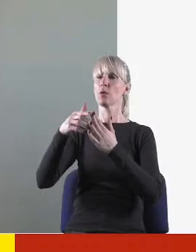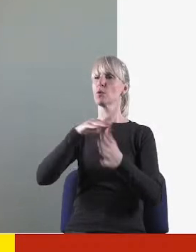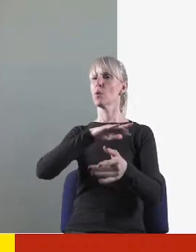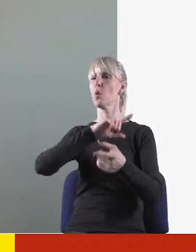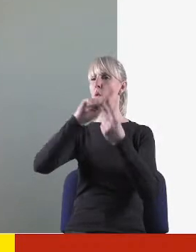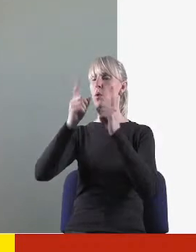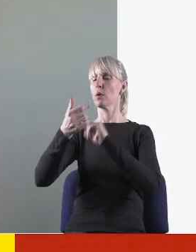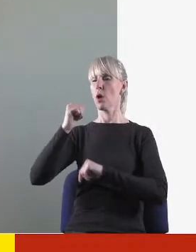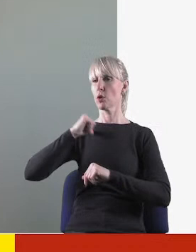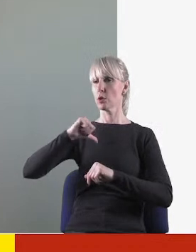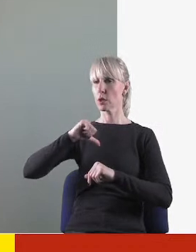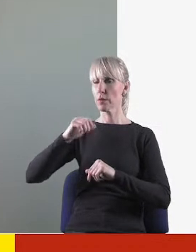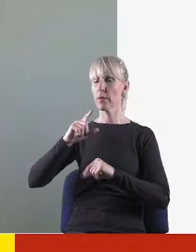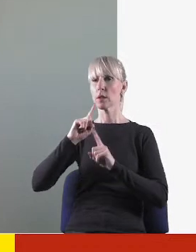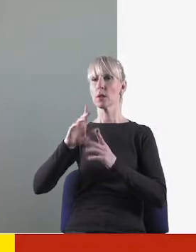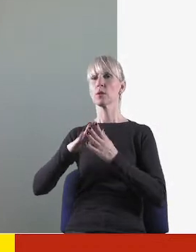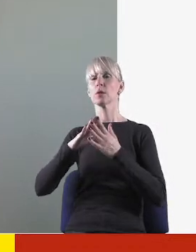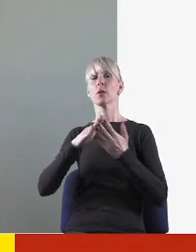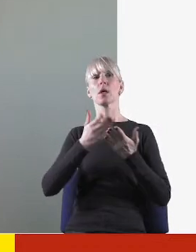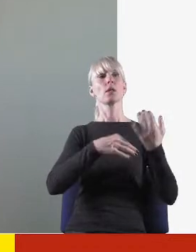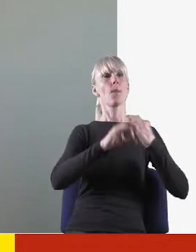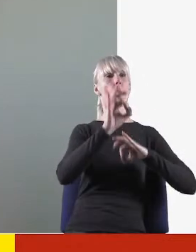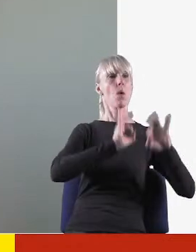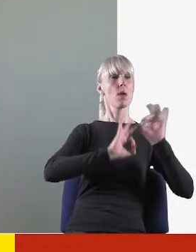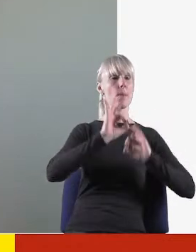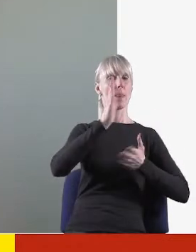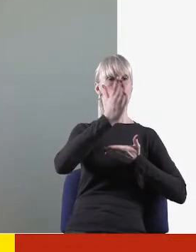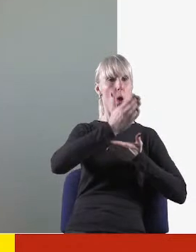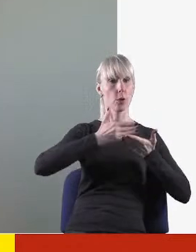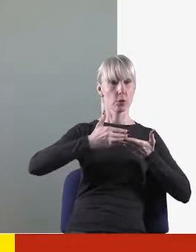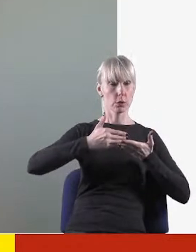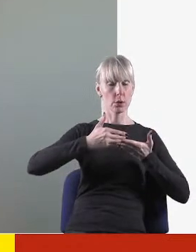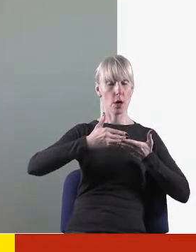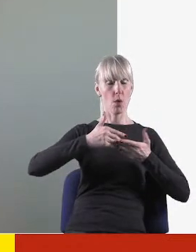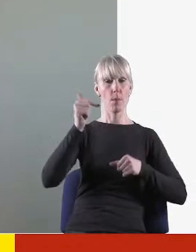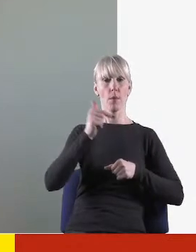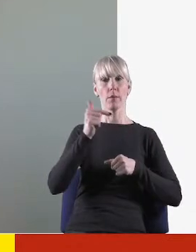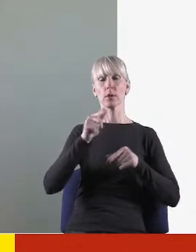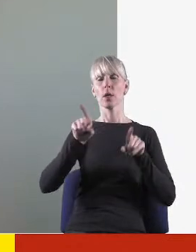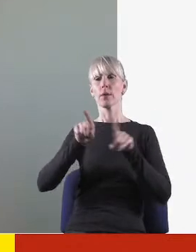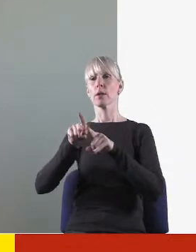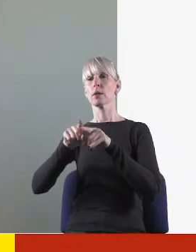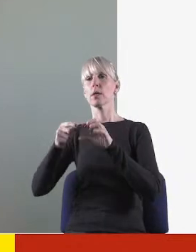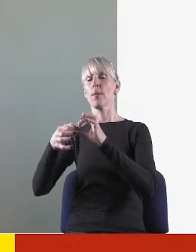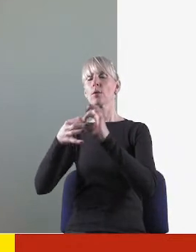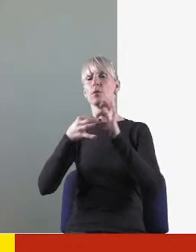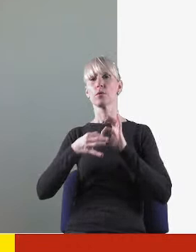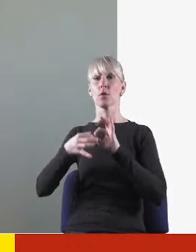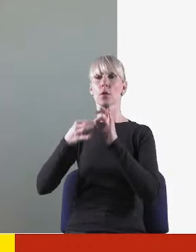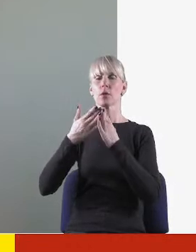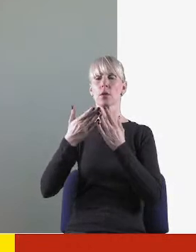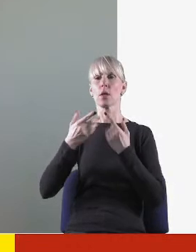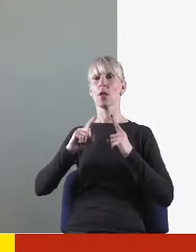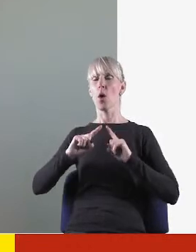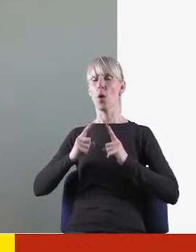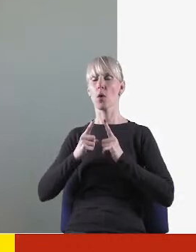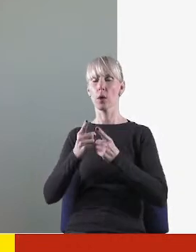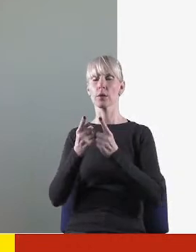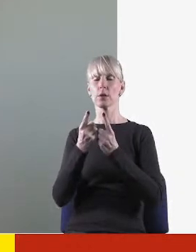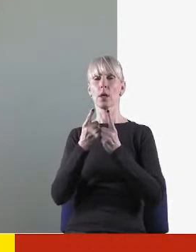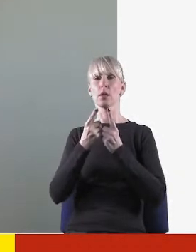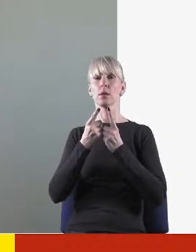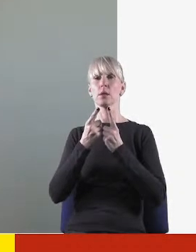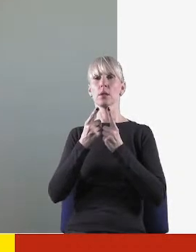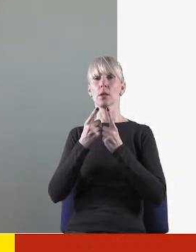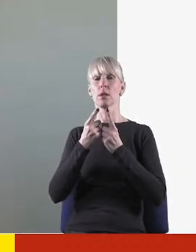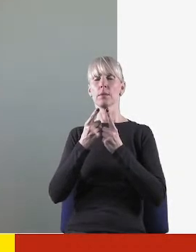remontów oddziałów, jak i związana z reorganizacją w zakresie